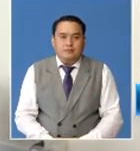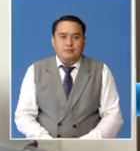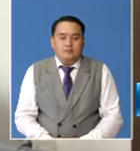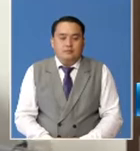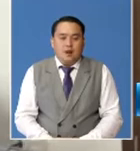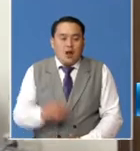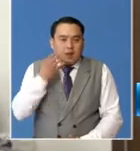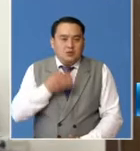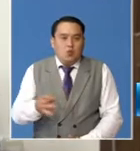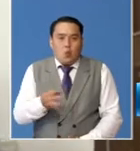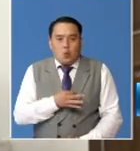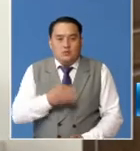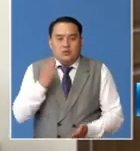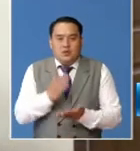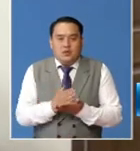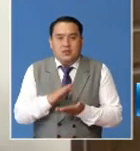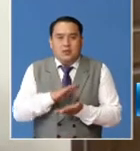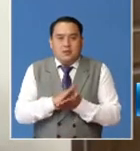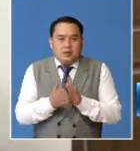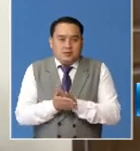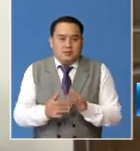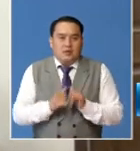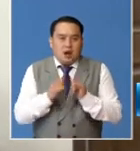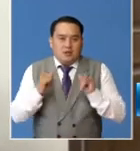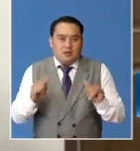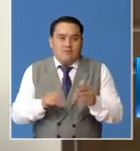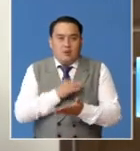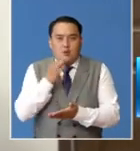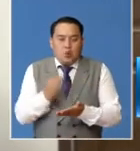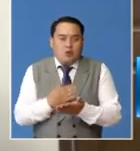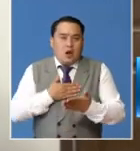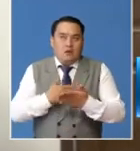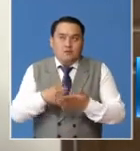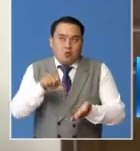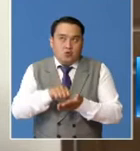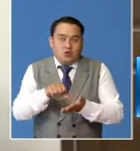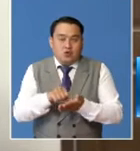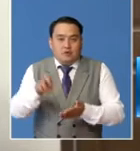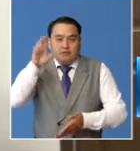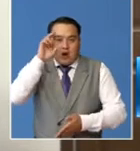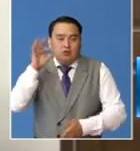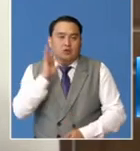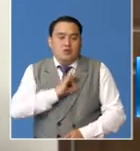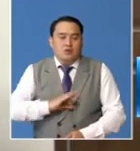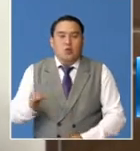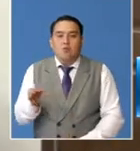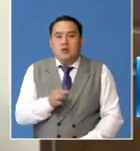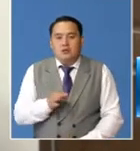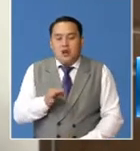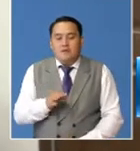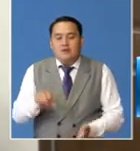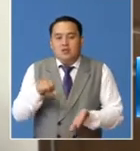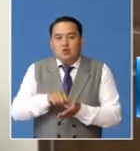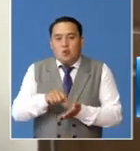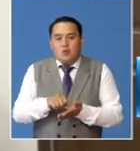В Алматинской области наблюдаются положительные сдвиги. В этом вопросе активное участие принимает Департамент государственных доходов области. В